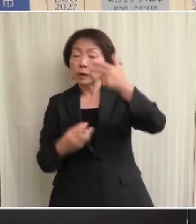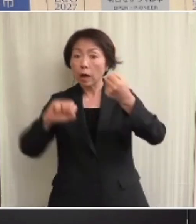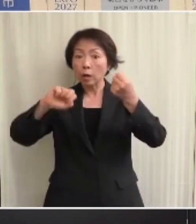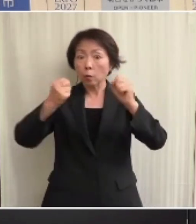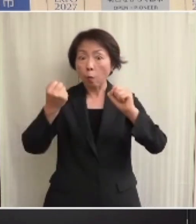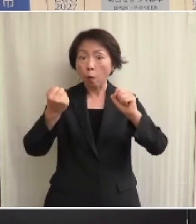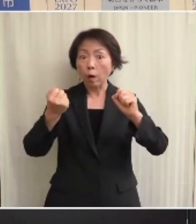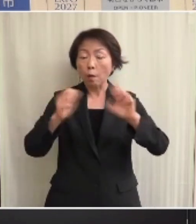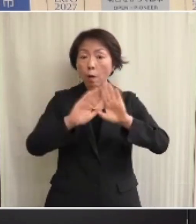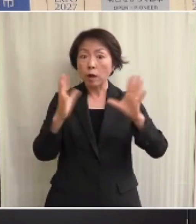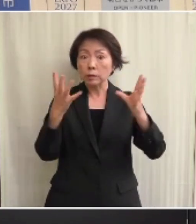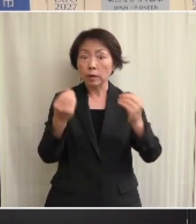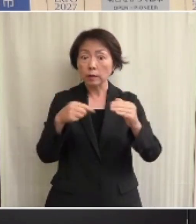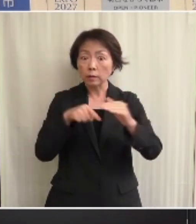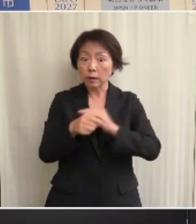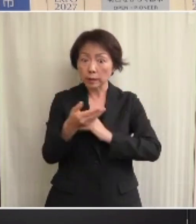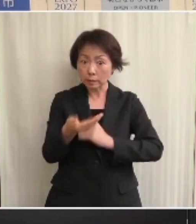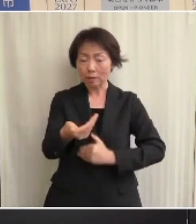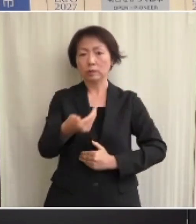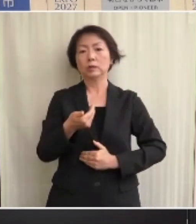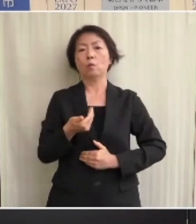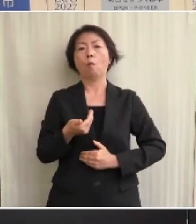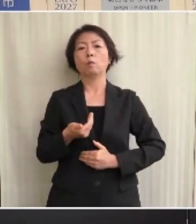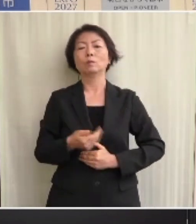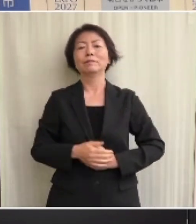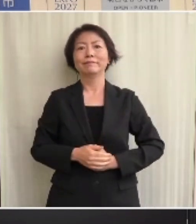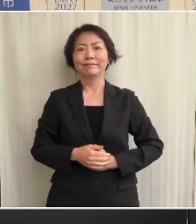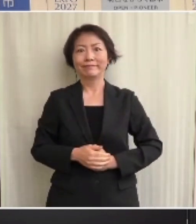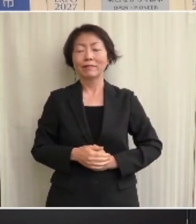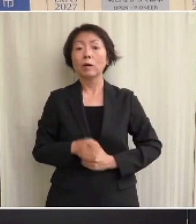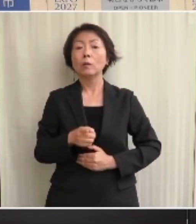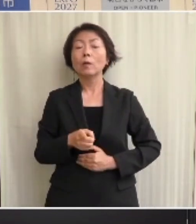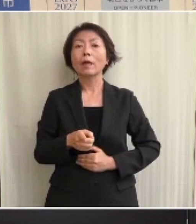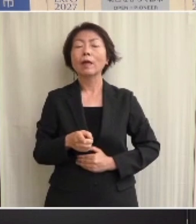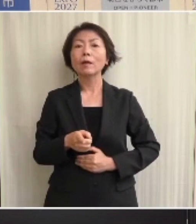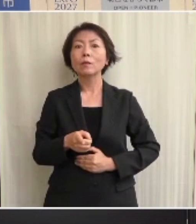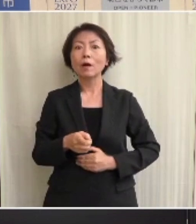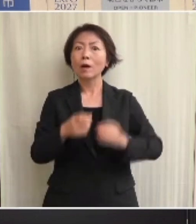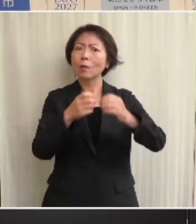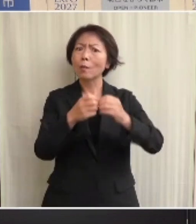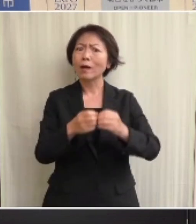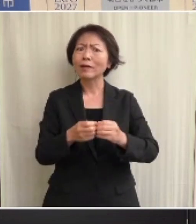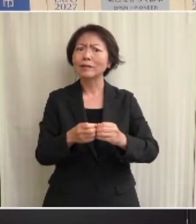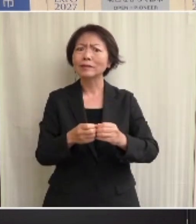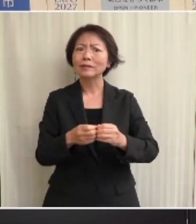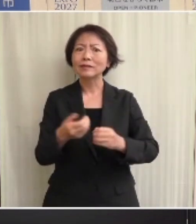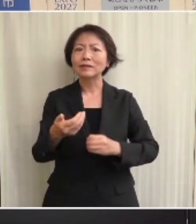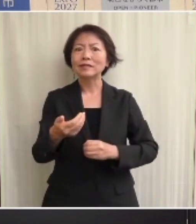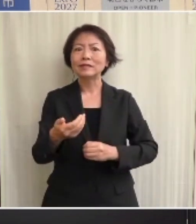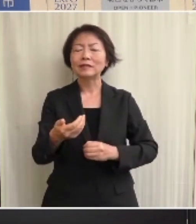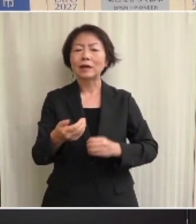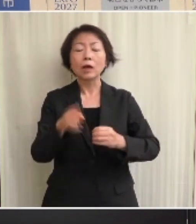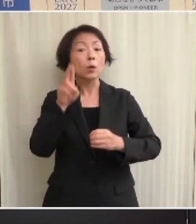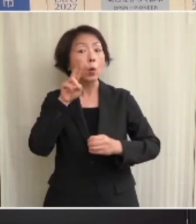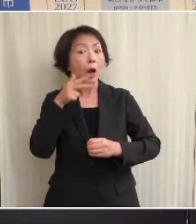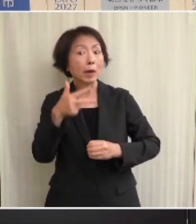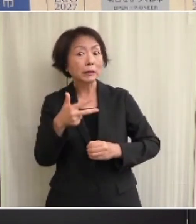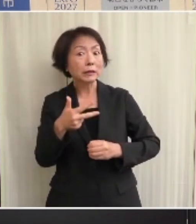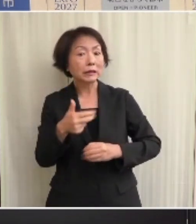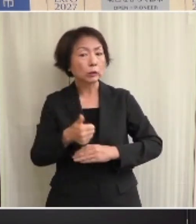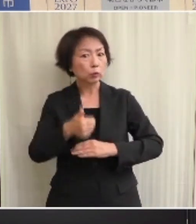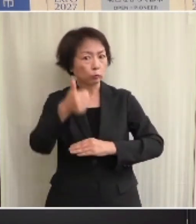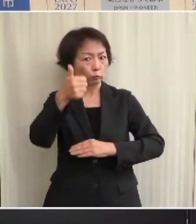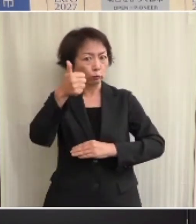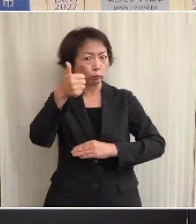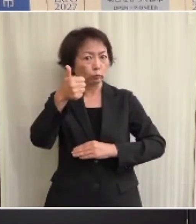放映しているっていう形なんですかね。わかりました。これは、細かいところで恐縮なんですが、横浜市さんが主